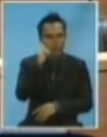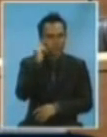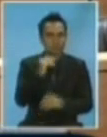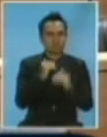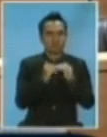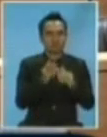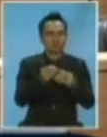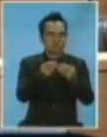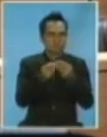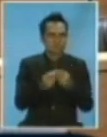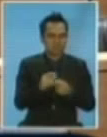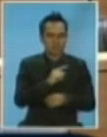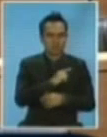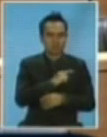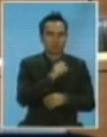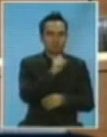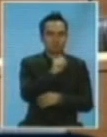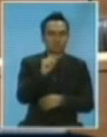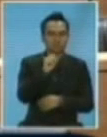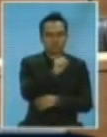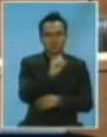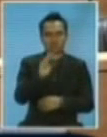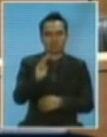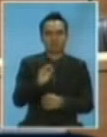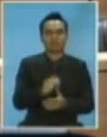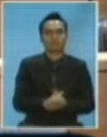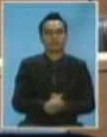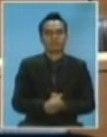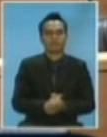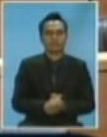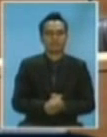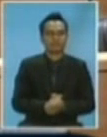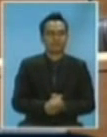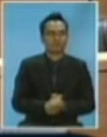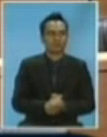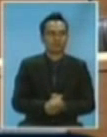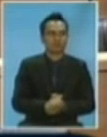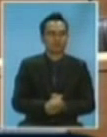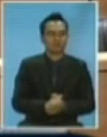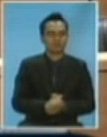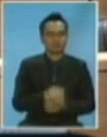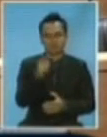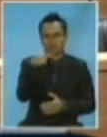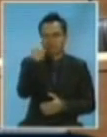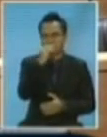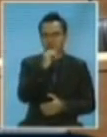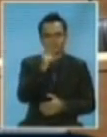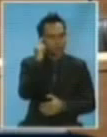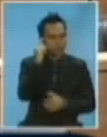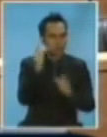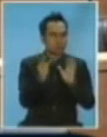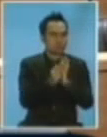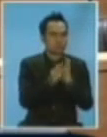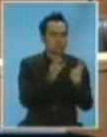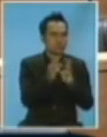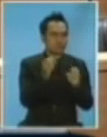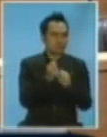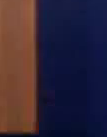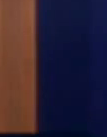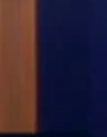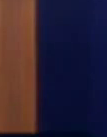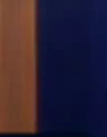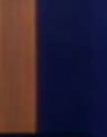เข้าถึงกระบวนการยุติธรรมซึ่งที่ประชุมนะคะจึงได้ยุติการพิจารณาในประเด็นนี้และก็จะนำกลับมาพิจารณาอีกครั้งหลังจบเรื่องศาล